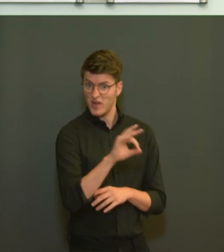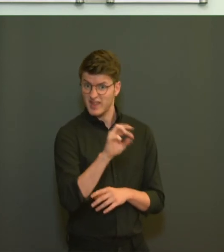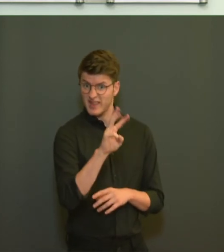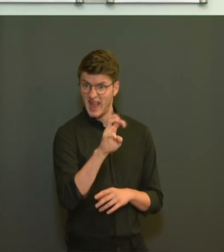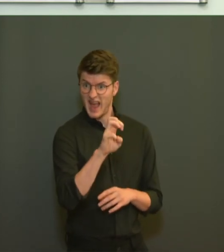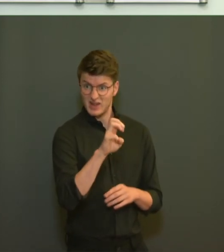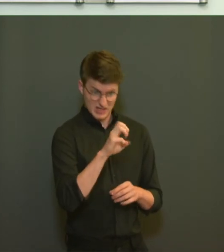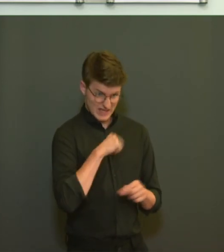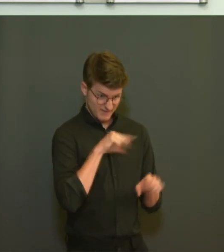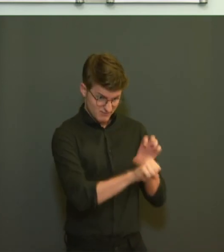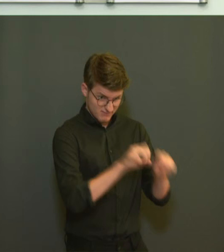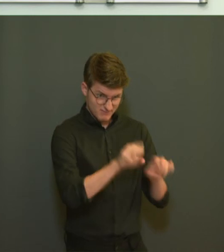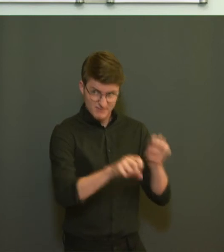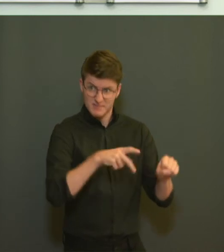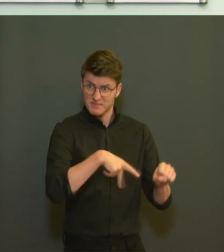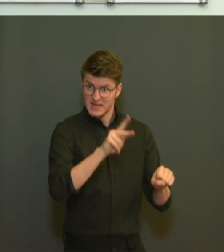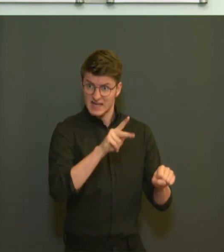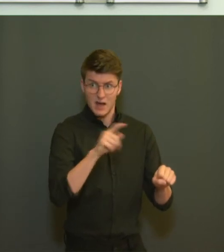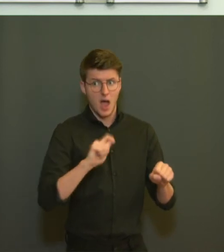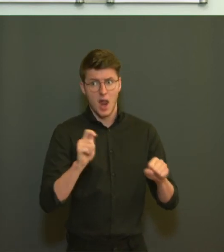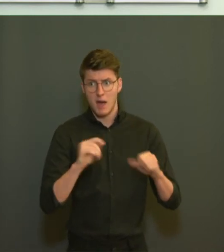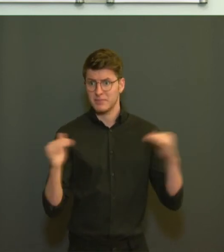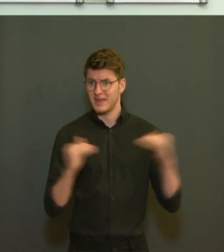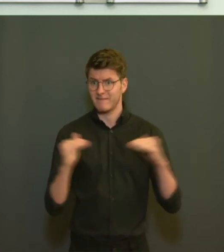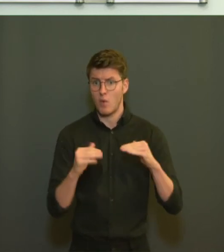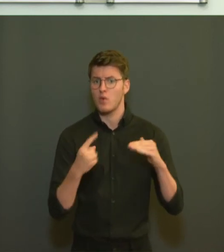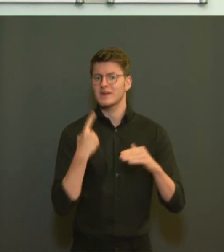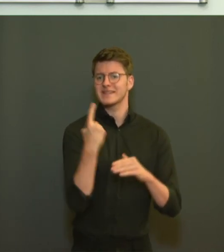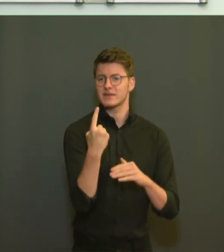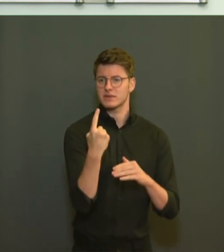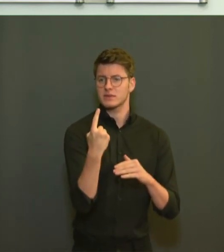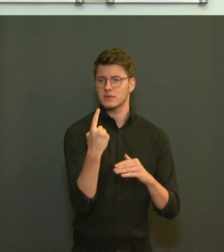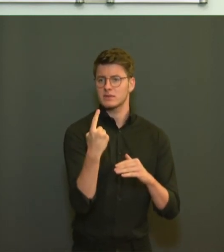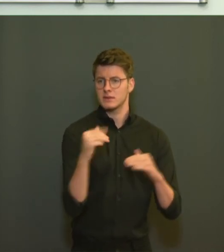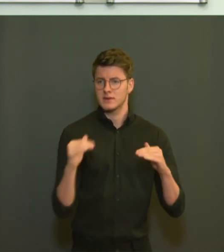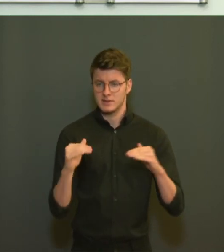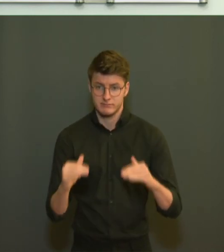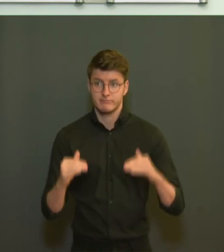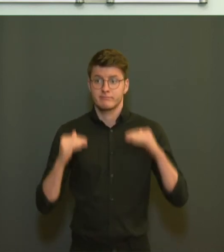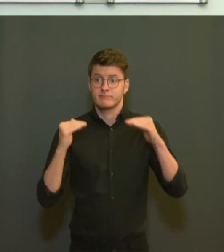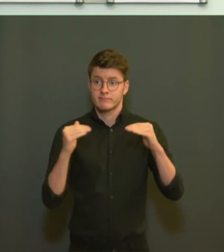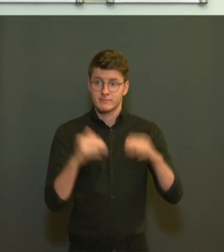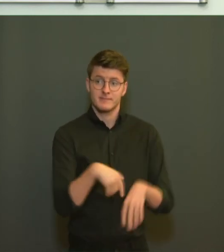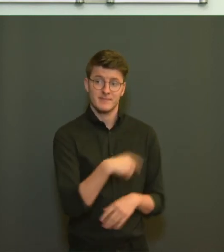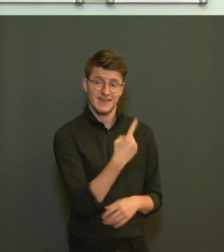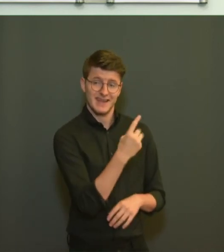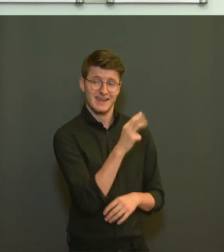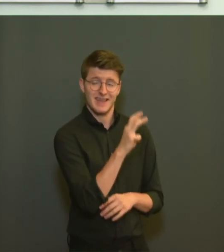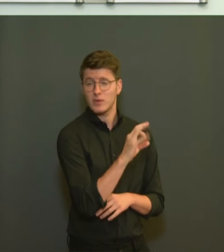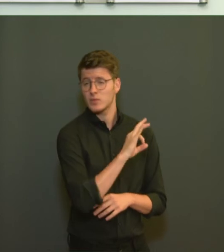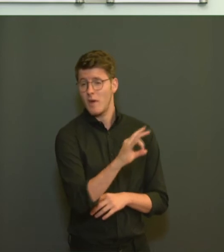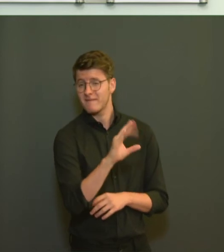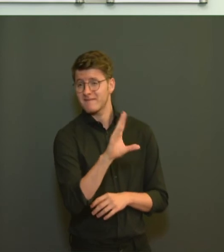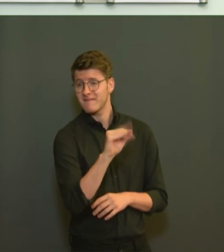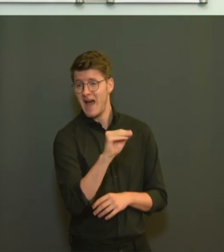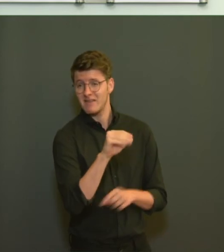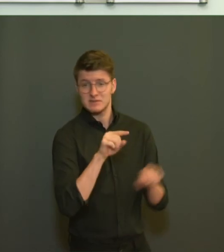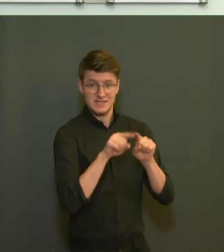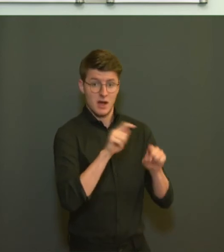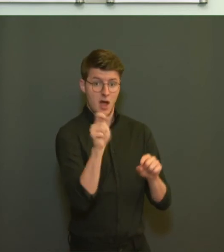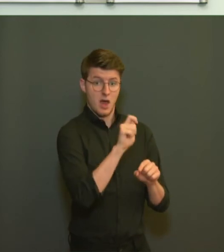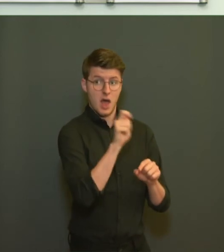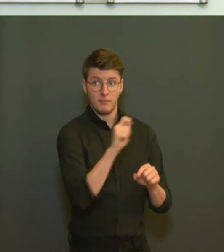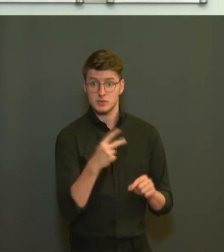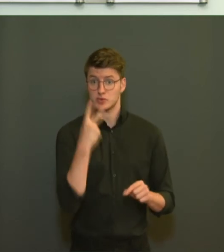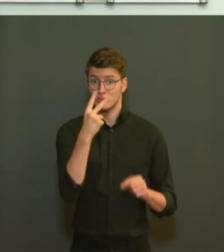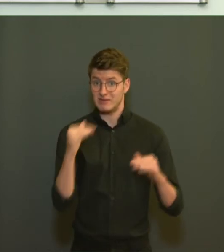van alarmniveau 1. Tussen 31 en 50 is dit alarmniveau 2. Tussen 51 en